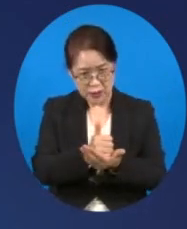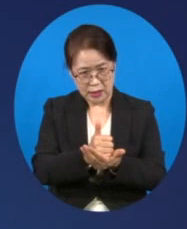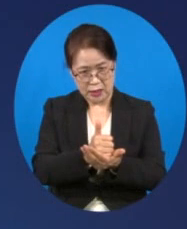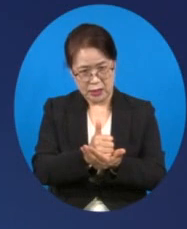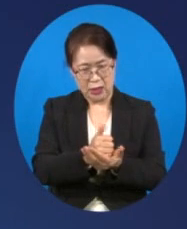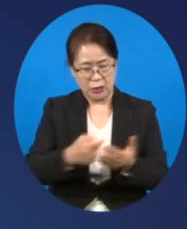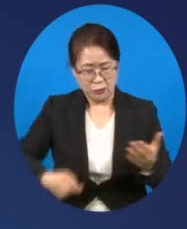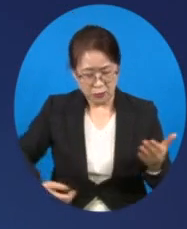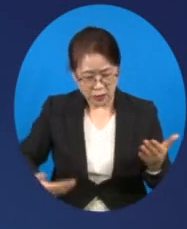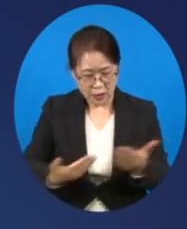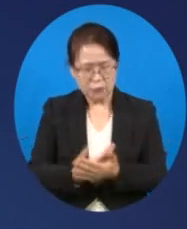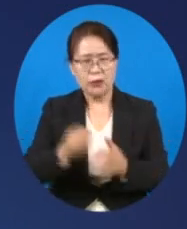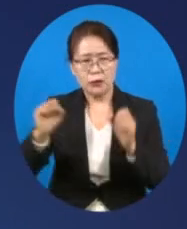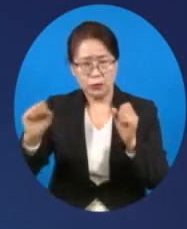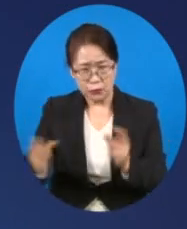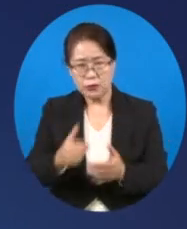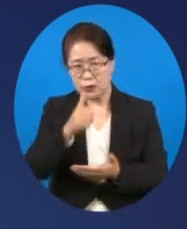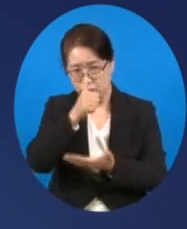얻게 되는 것입니다